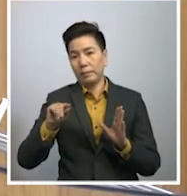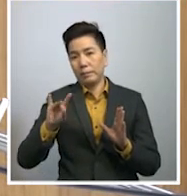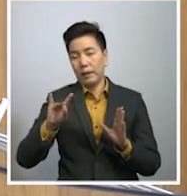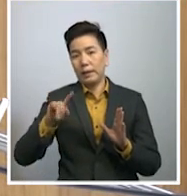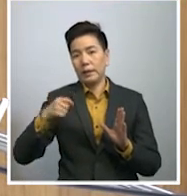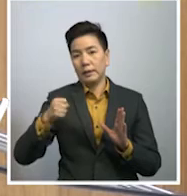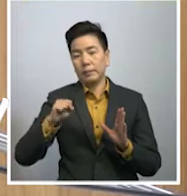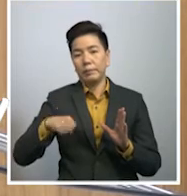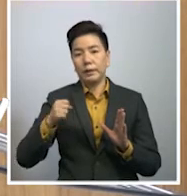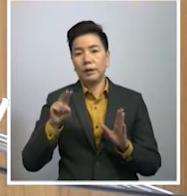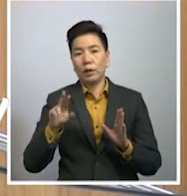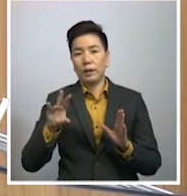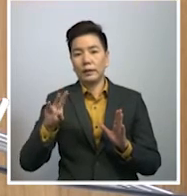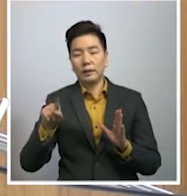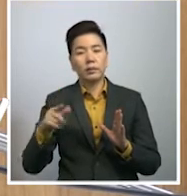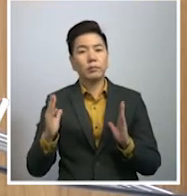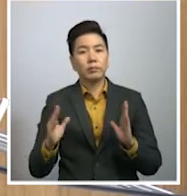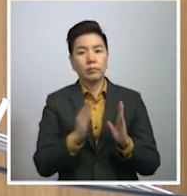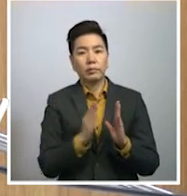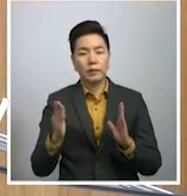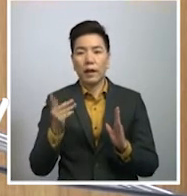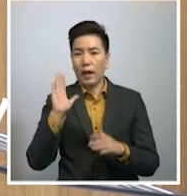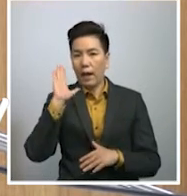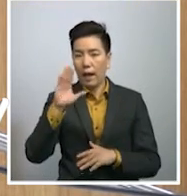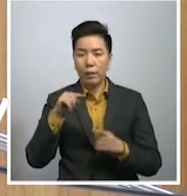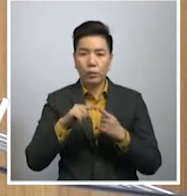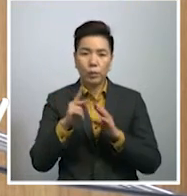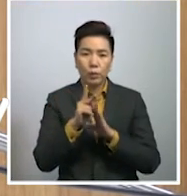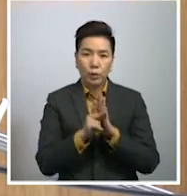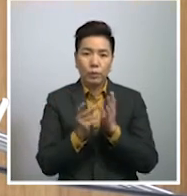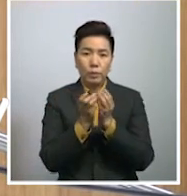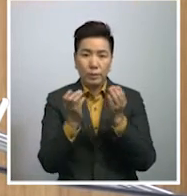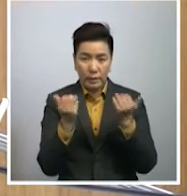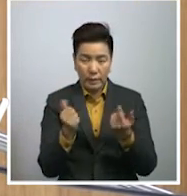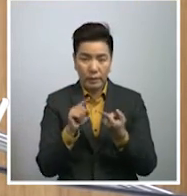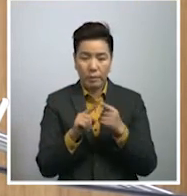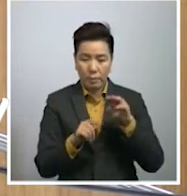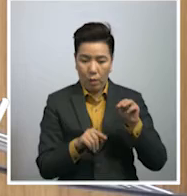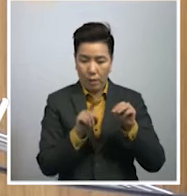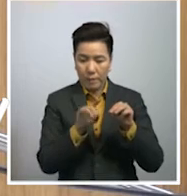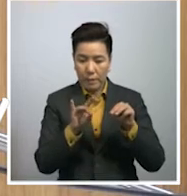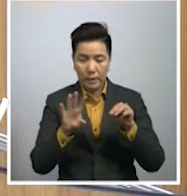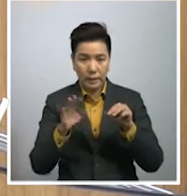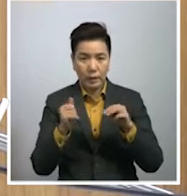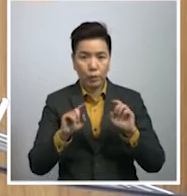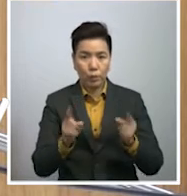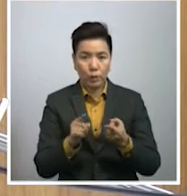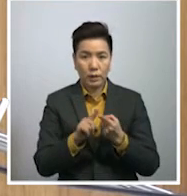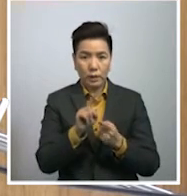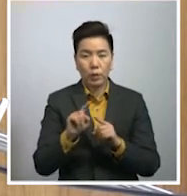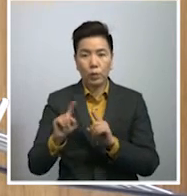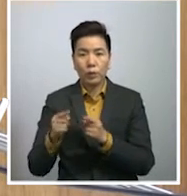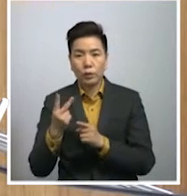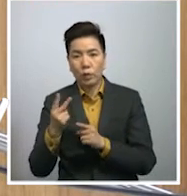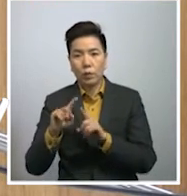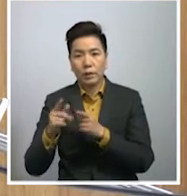คม2571จึงเป็นเหตุให้ต้องห้ามตามบทบัญญัติของรัฐธรรมนูญมาตรา184วรรค1วงเล็บ2